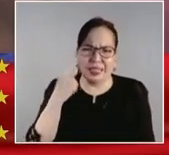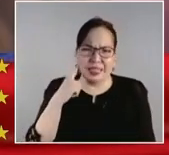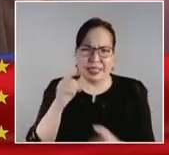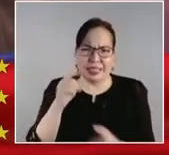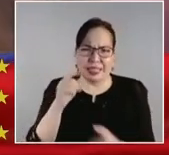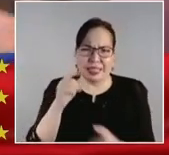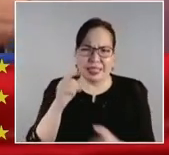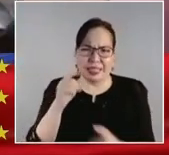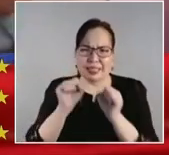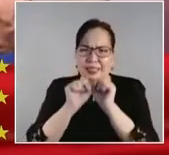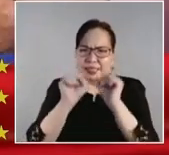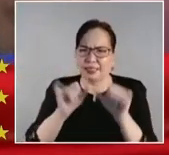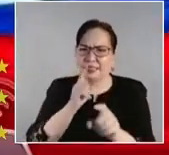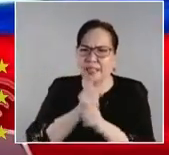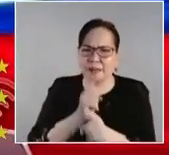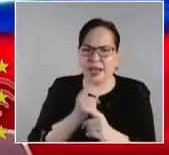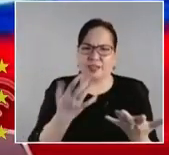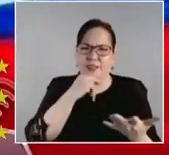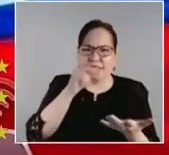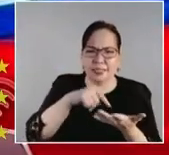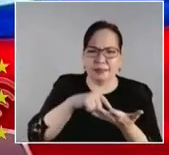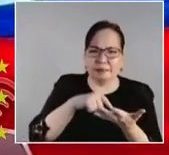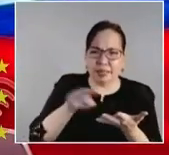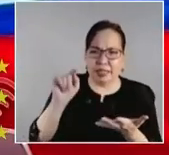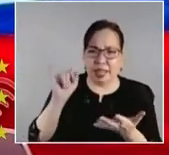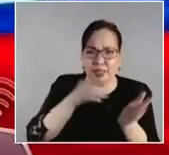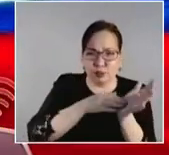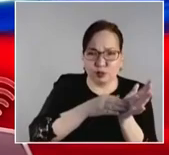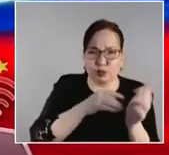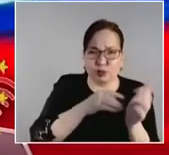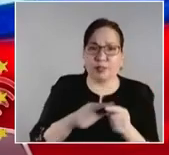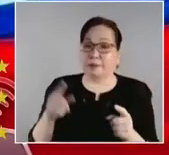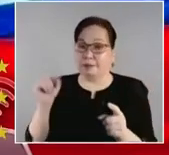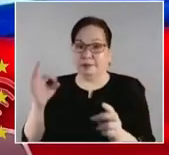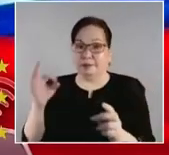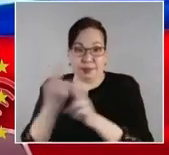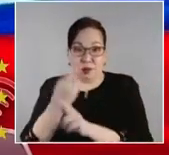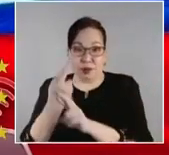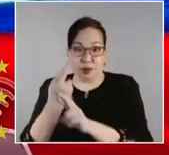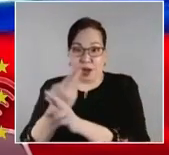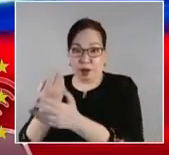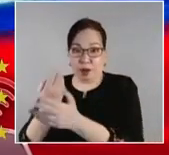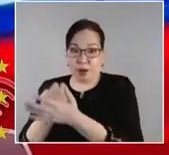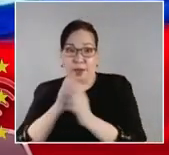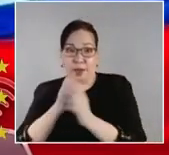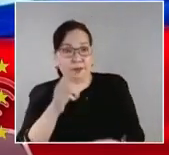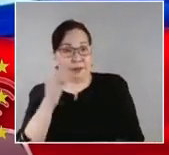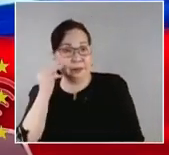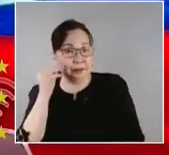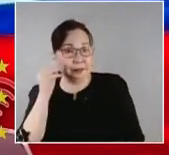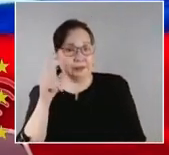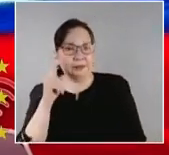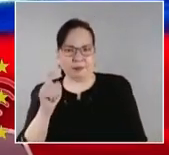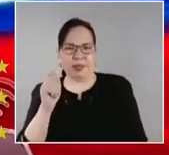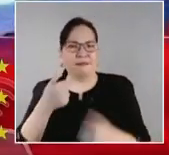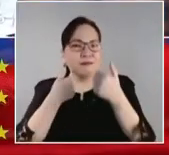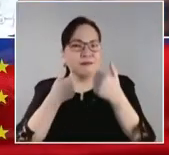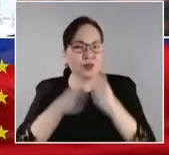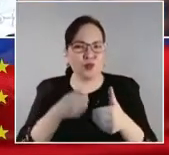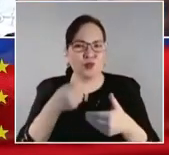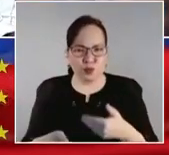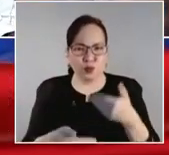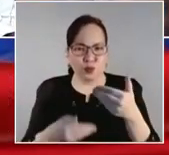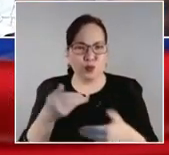a regular performing economy, kailangan po talaga yon, no? Yung procedure na yon. But in an